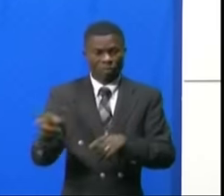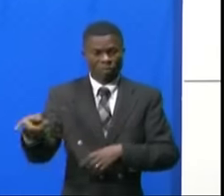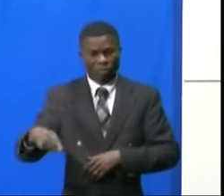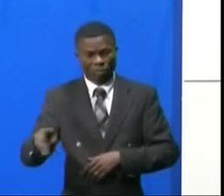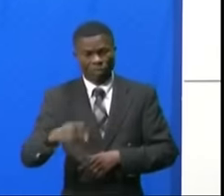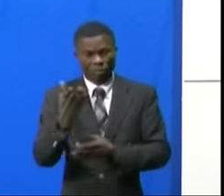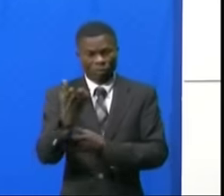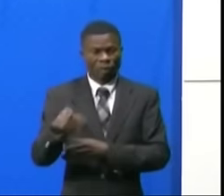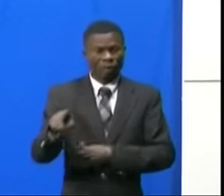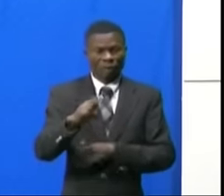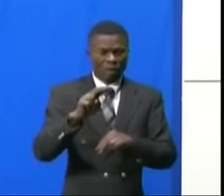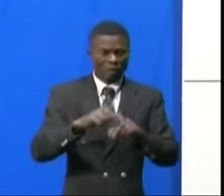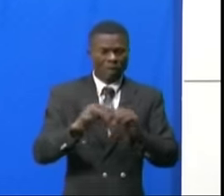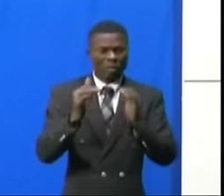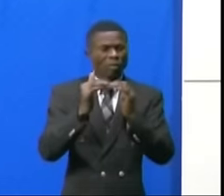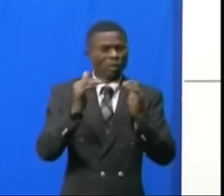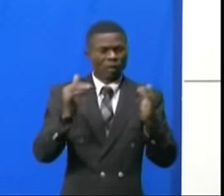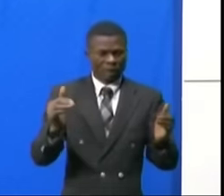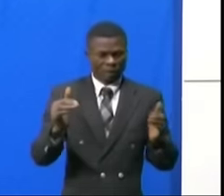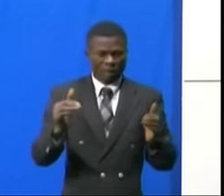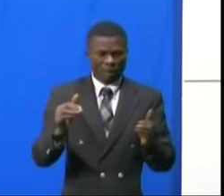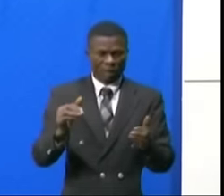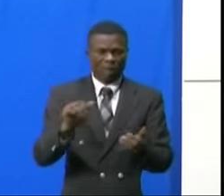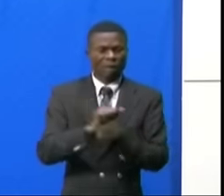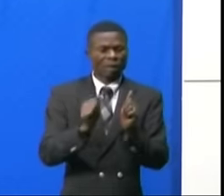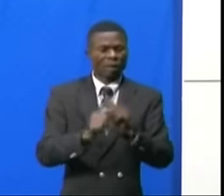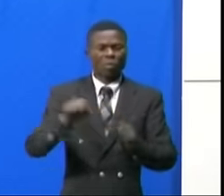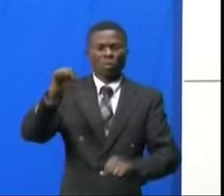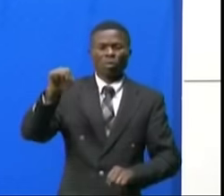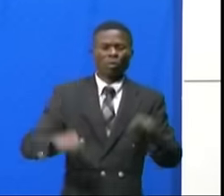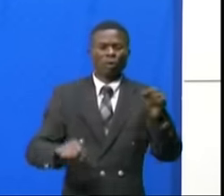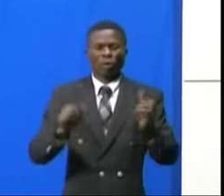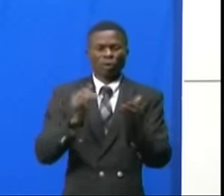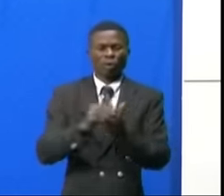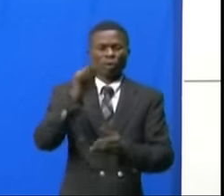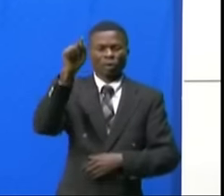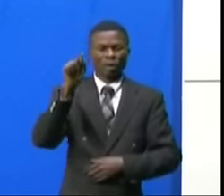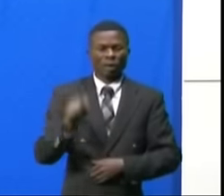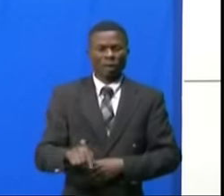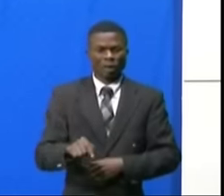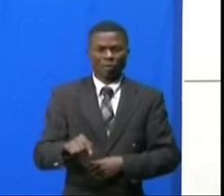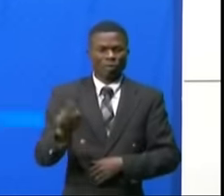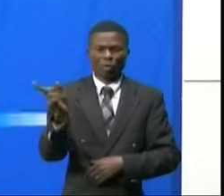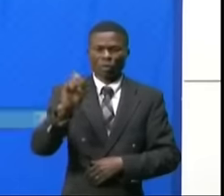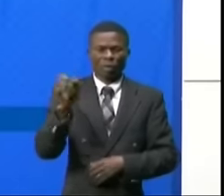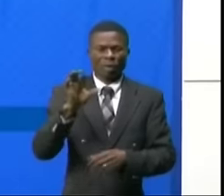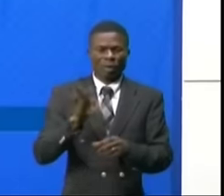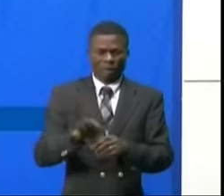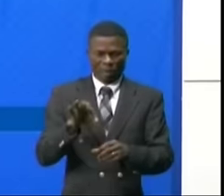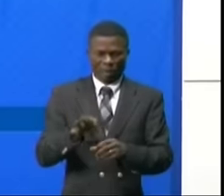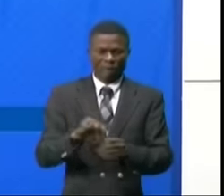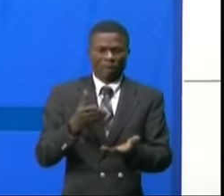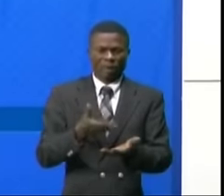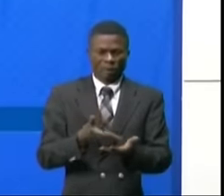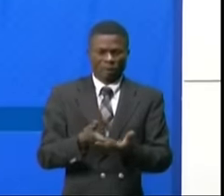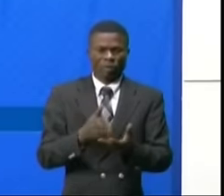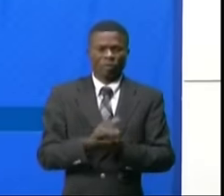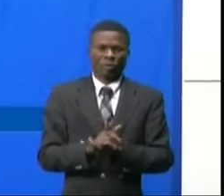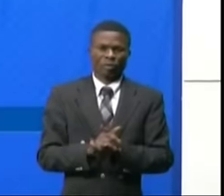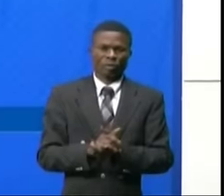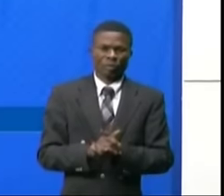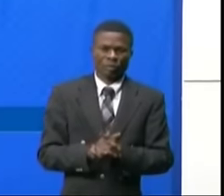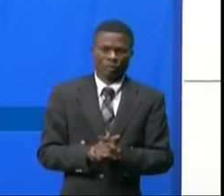a noté par rapport aux millions de Congolais qui s'étaient mobilisés pour prendre l'exemple de Kinshasa? Et donc ici, il faut que les uns les